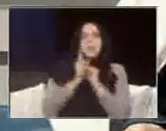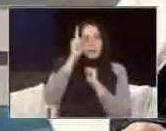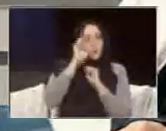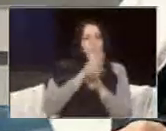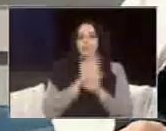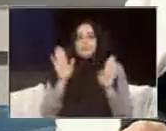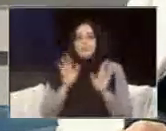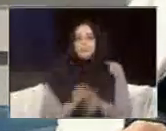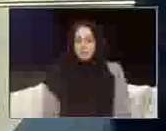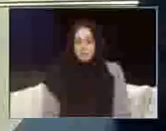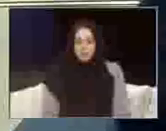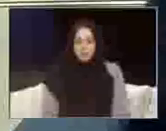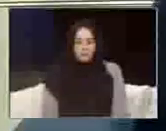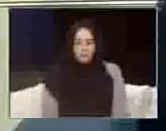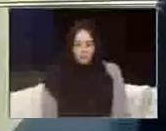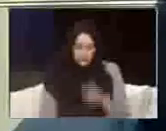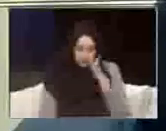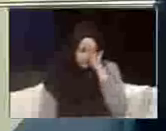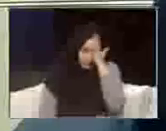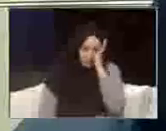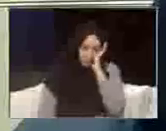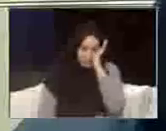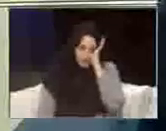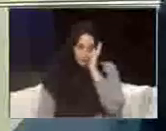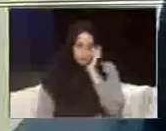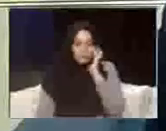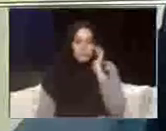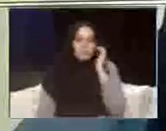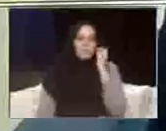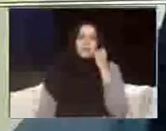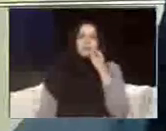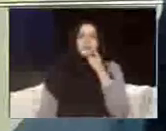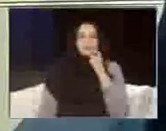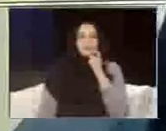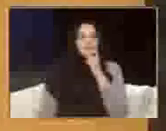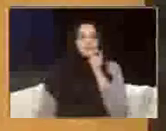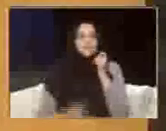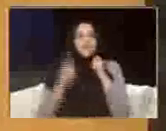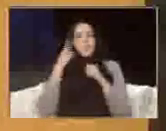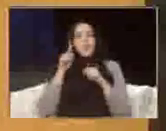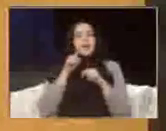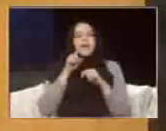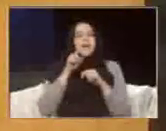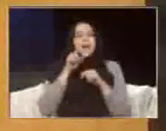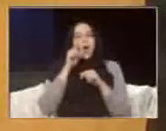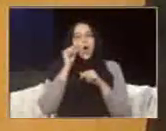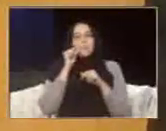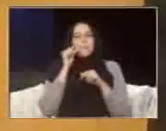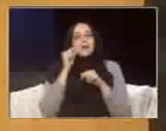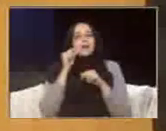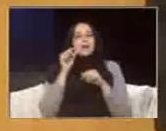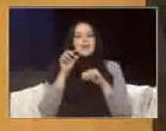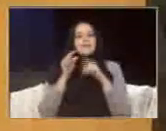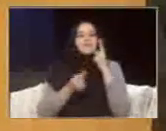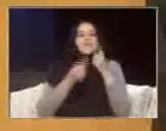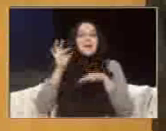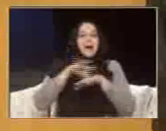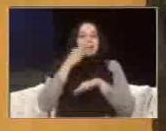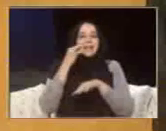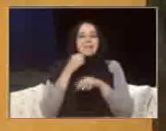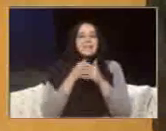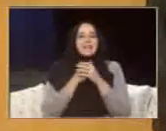عند الله. نعم، بارك الله فيك، شكرا جزيلا. فايزة من الصطيف، طلق الغاضب على امرأته ولا راح يتعال سيهم